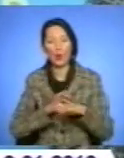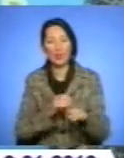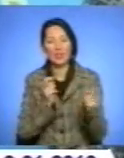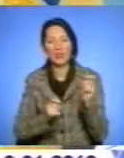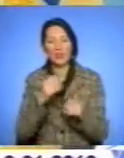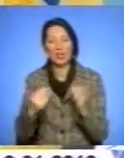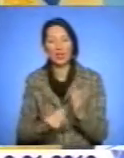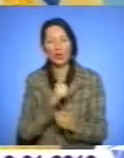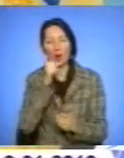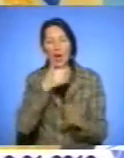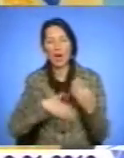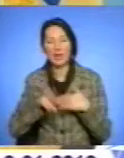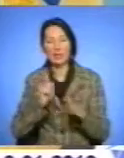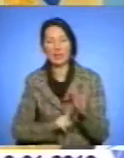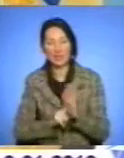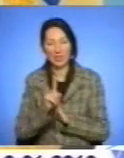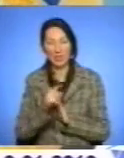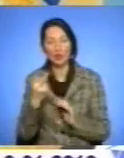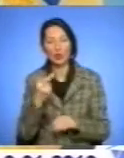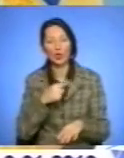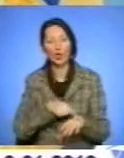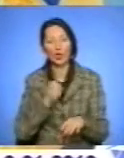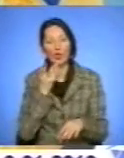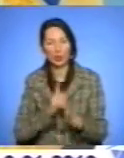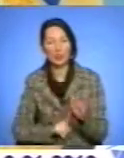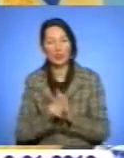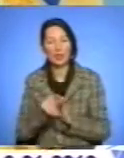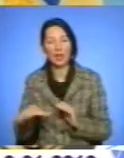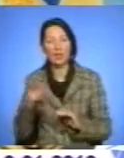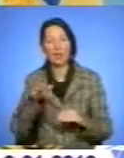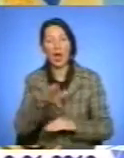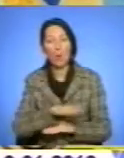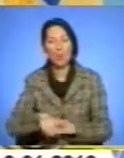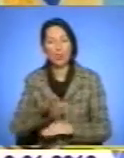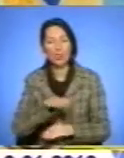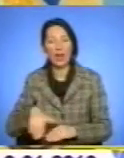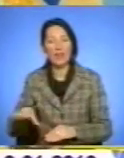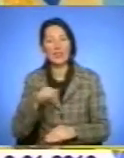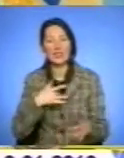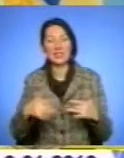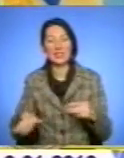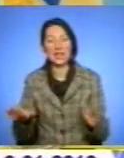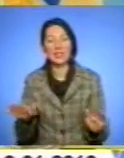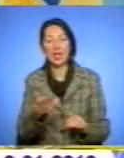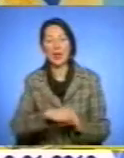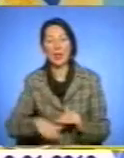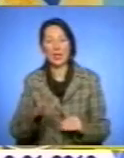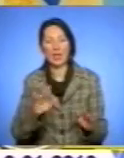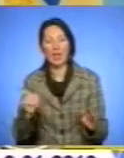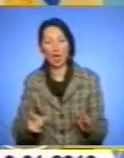годині, коли стартує, це вся площа, весь театральний майдан співатиме цю різдвяну колядку